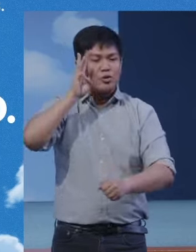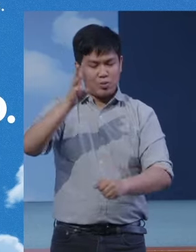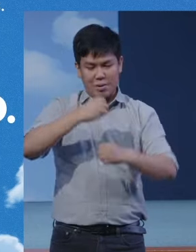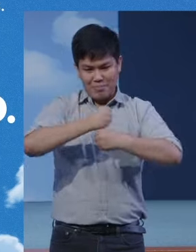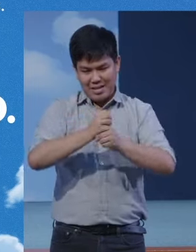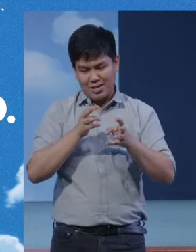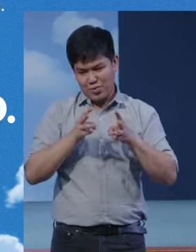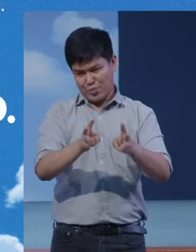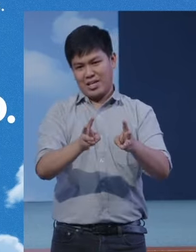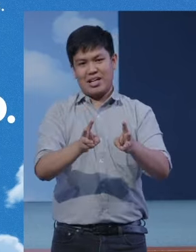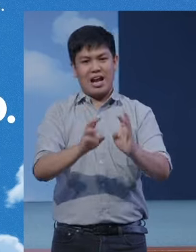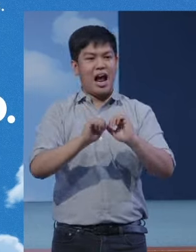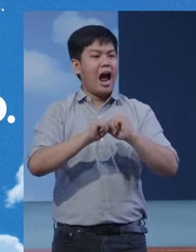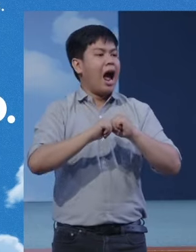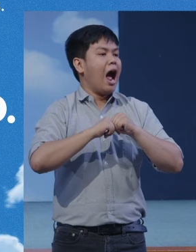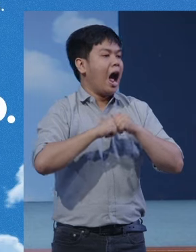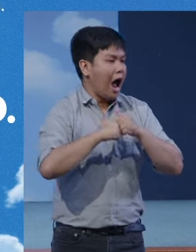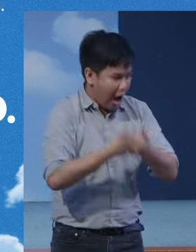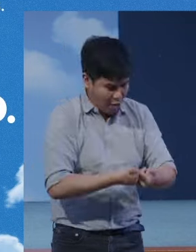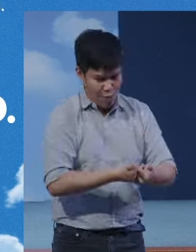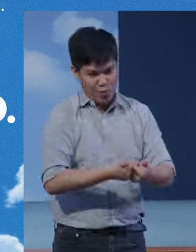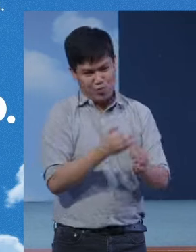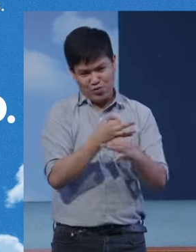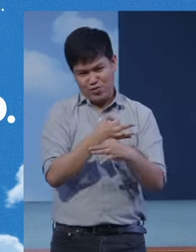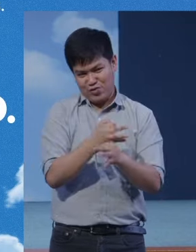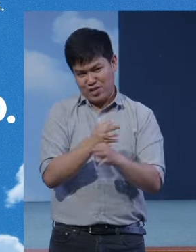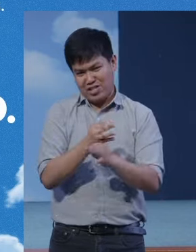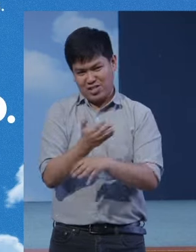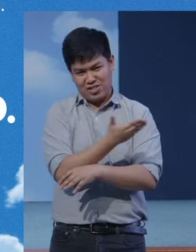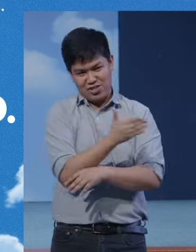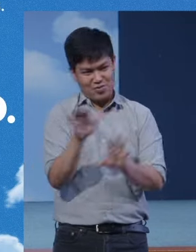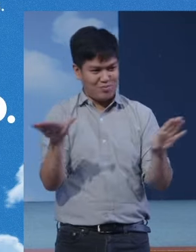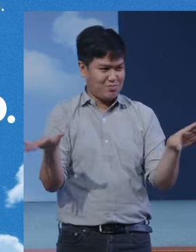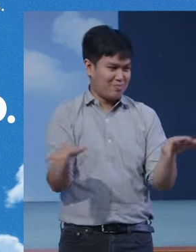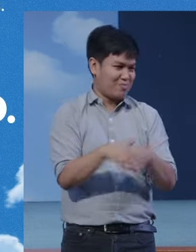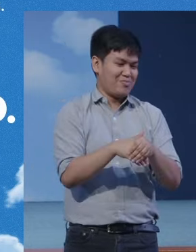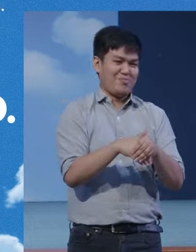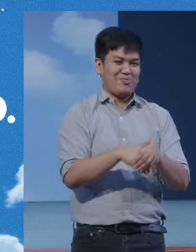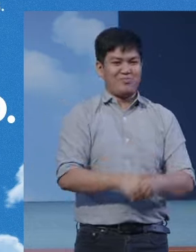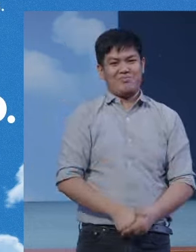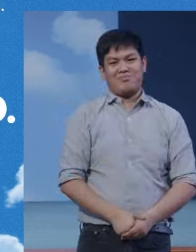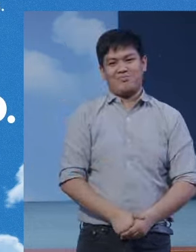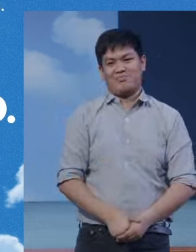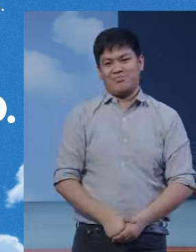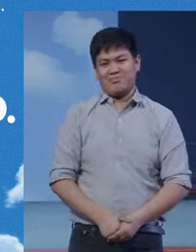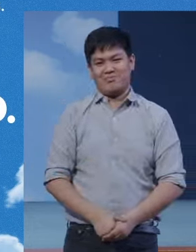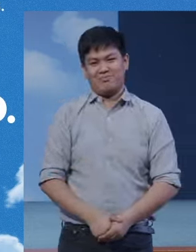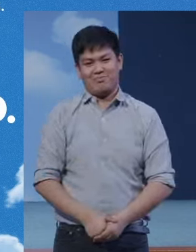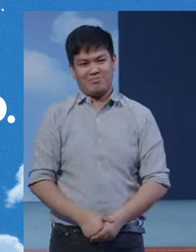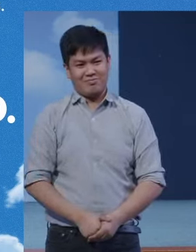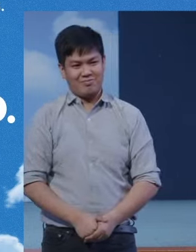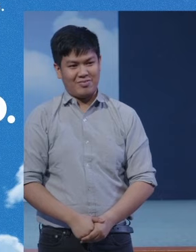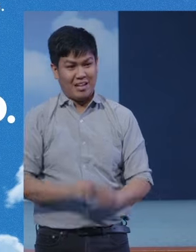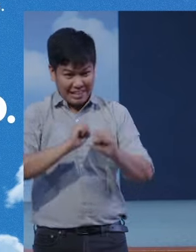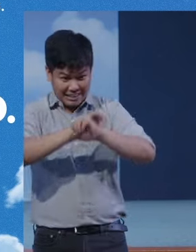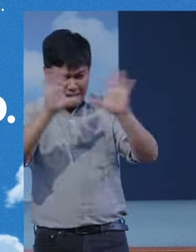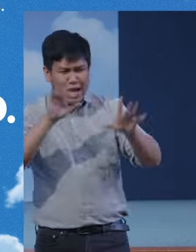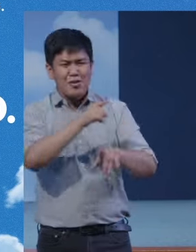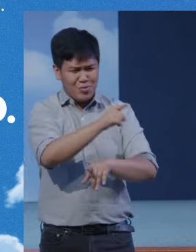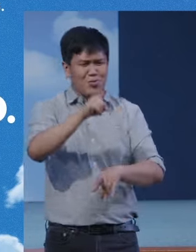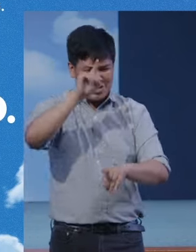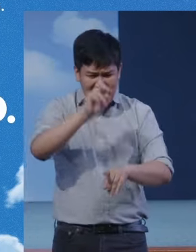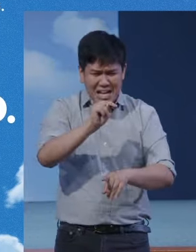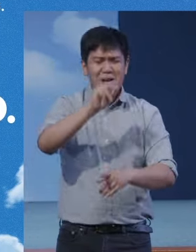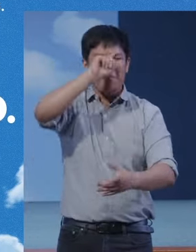paraan upang mapagbati kayo muli at maayos ang inyong kaugnayan sa isa't isa Maniwala po kayo